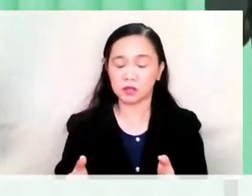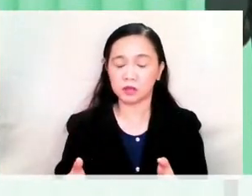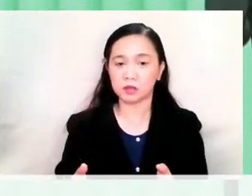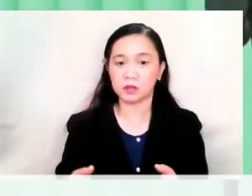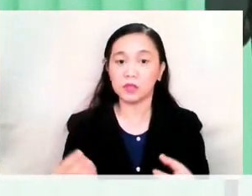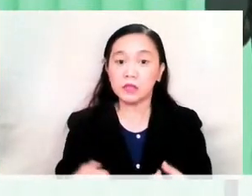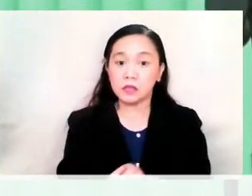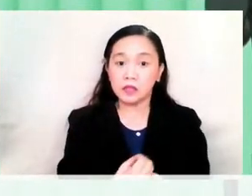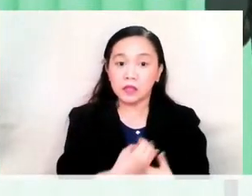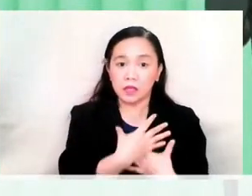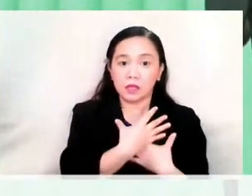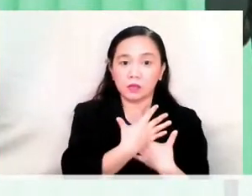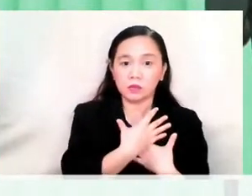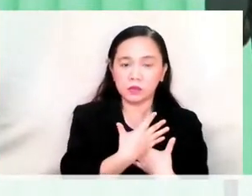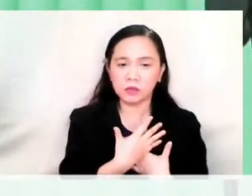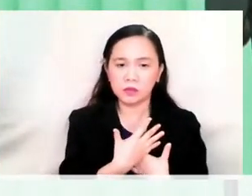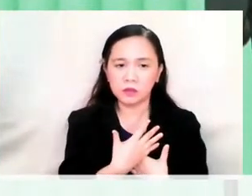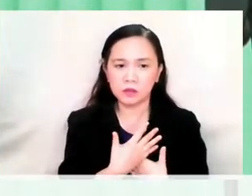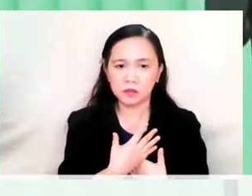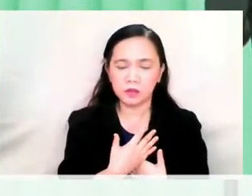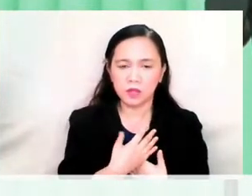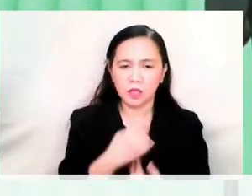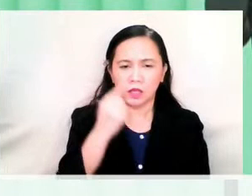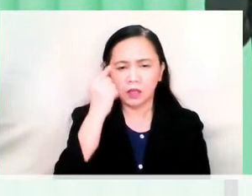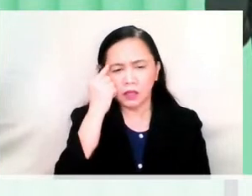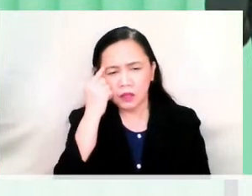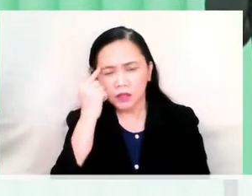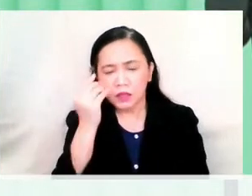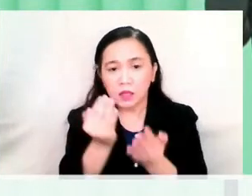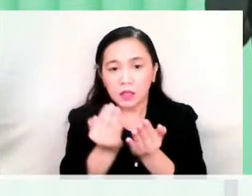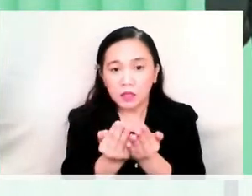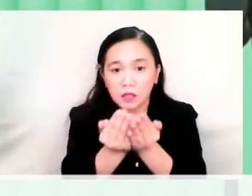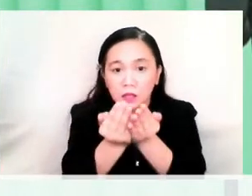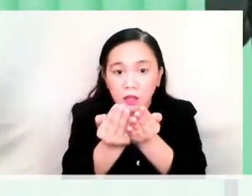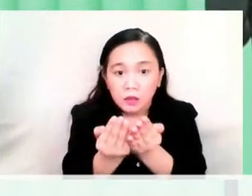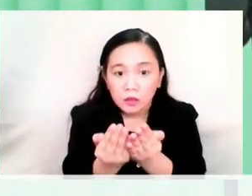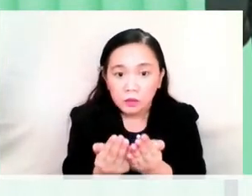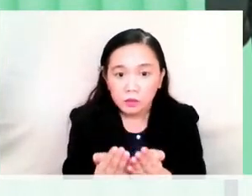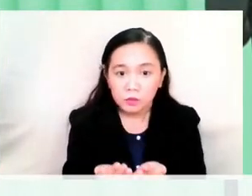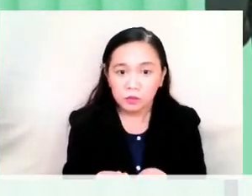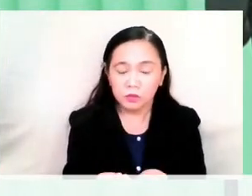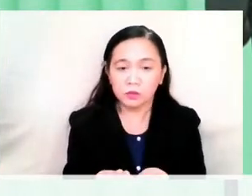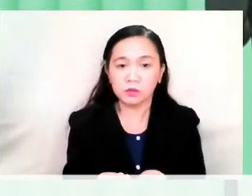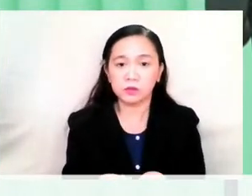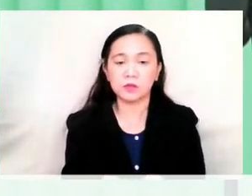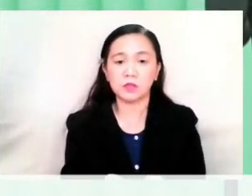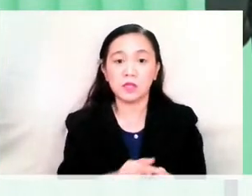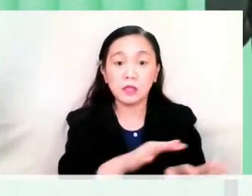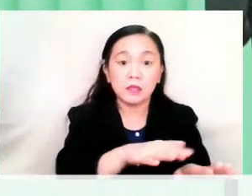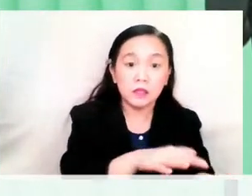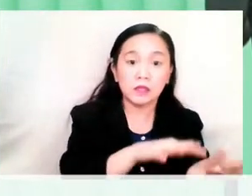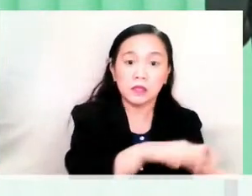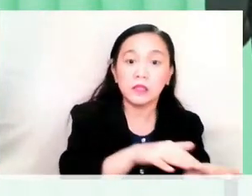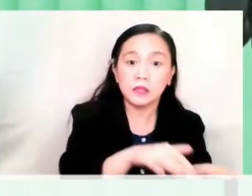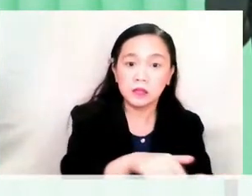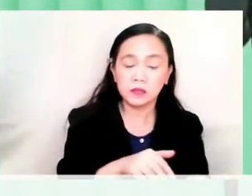nila lulubog na ang kanilang bangka. Ginising nila si Jesus.